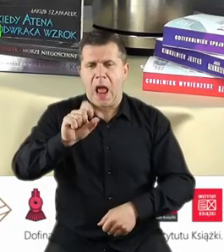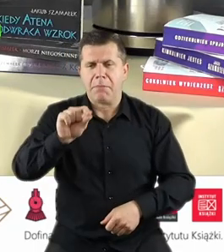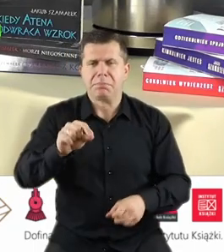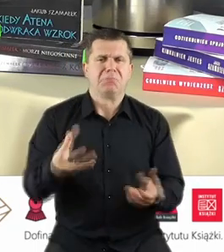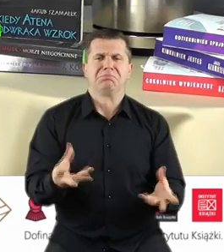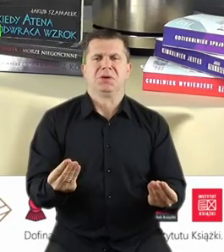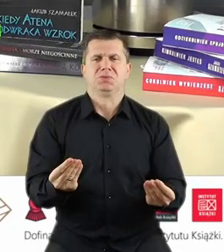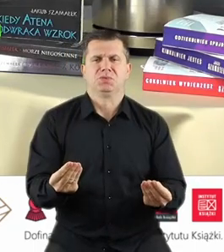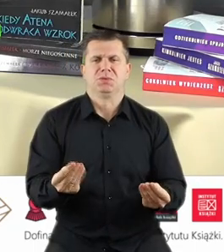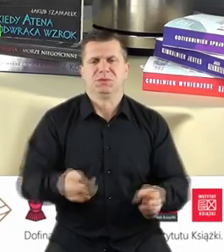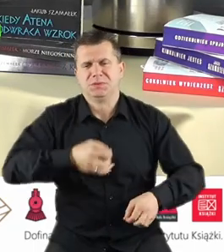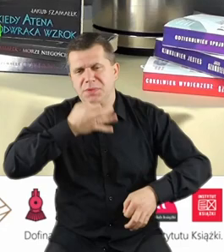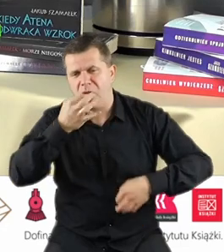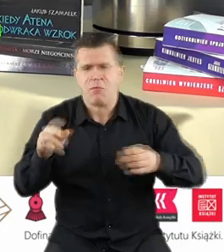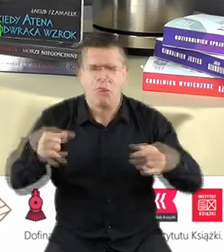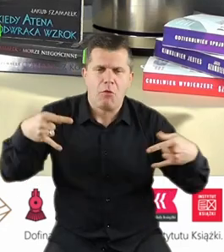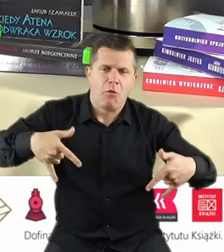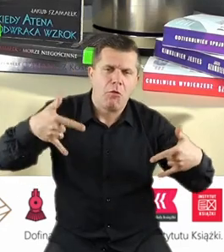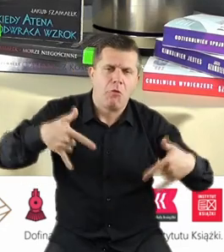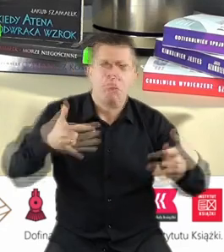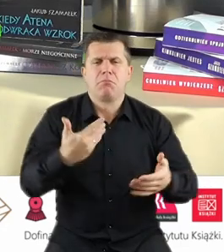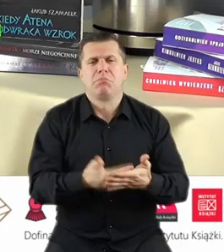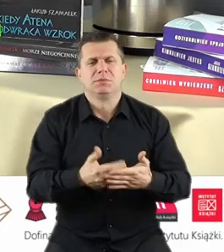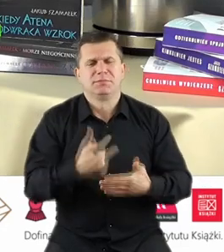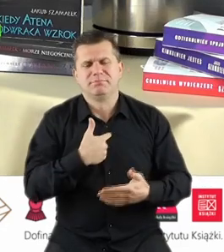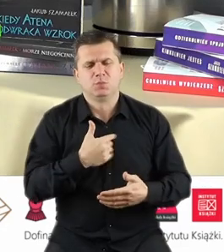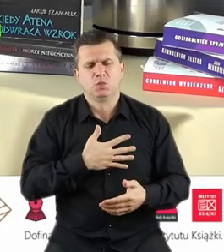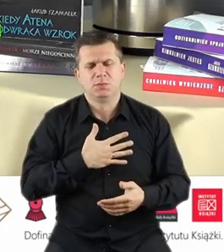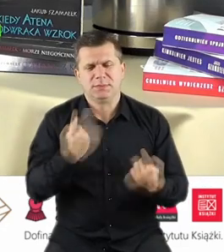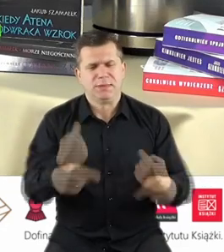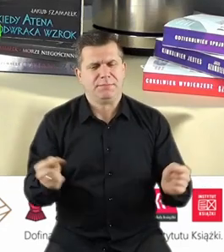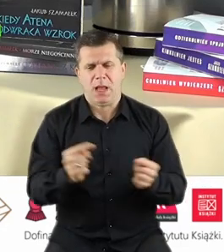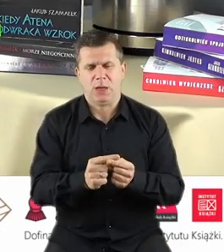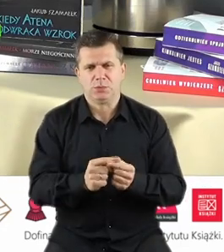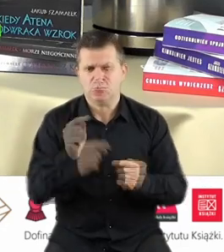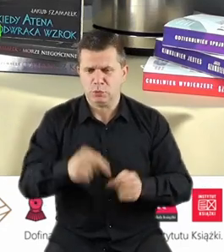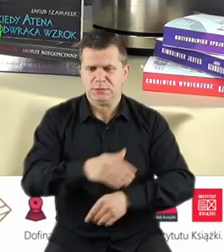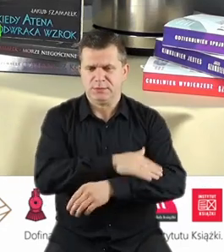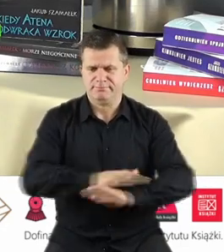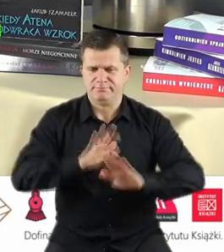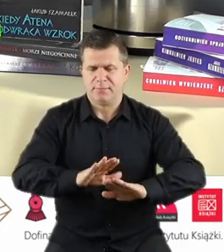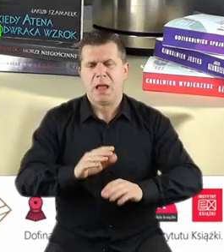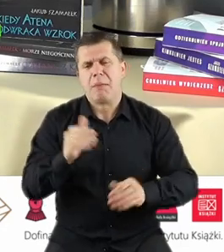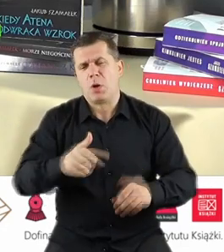jakby ja moim zdaniem te granice powinny jednak być, ale może jestem staromodny.